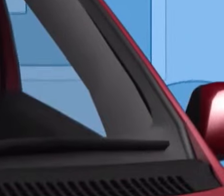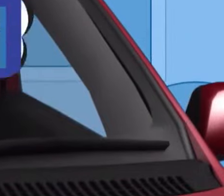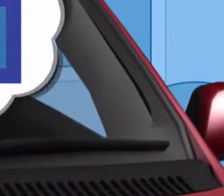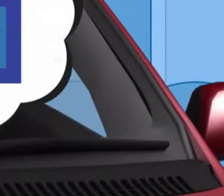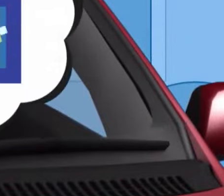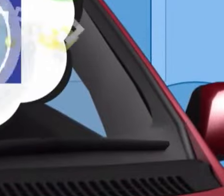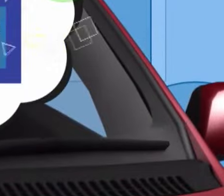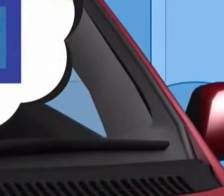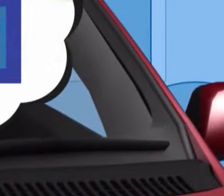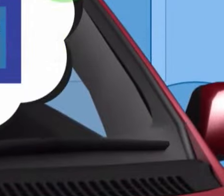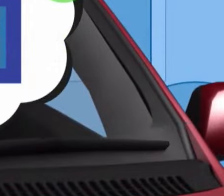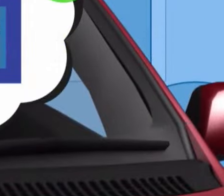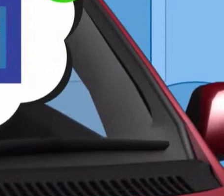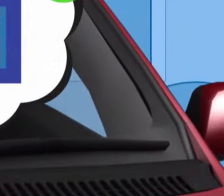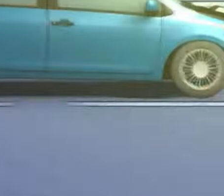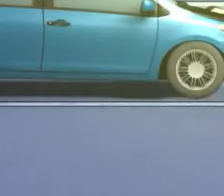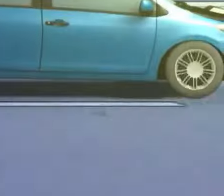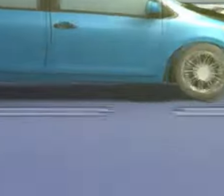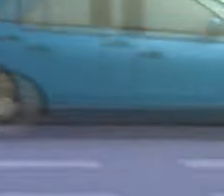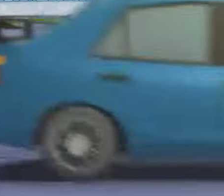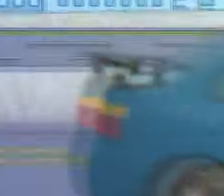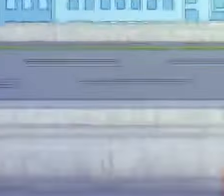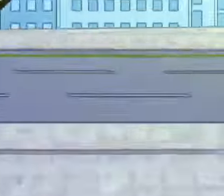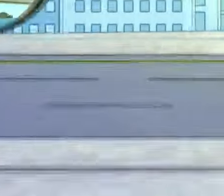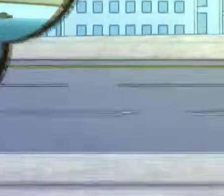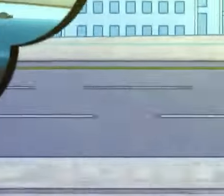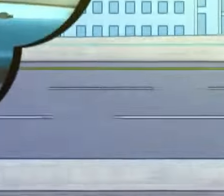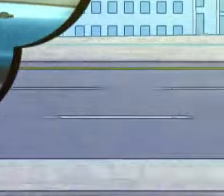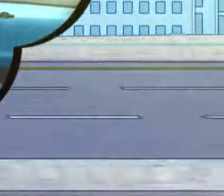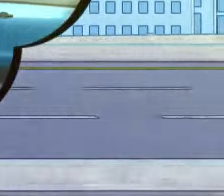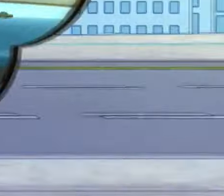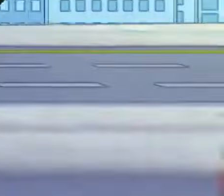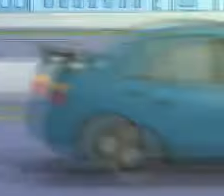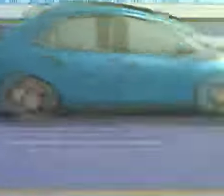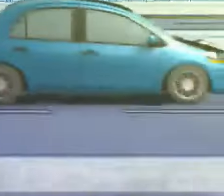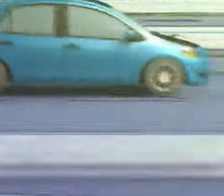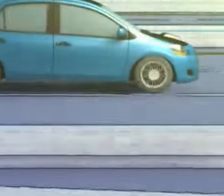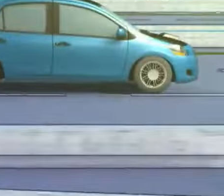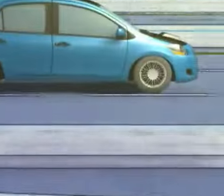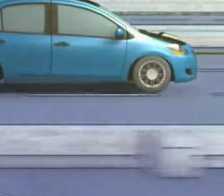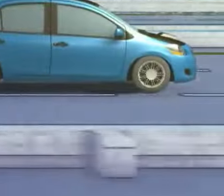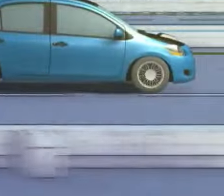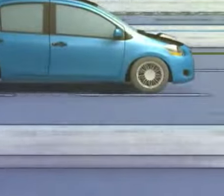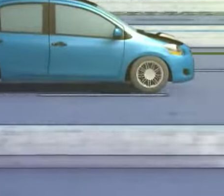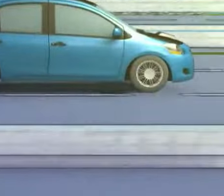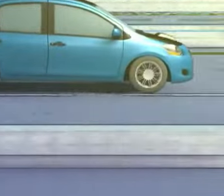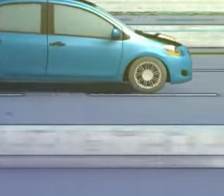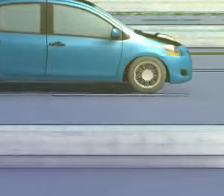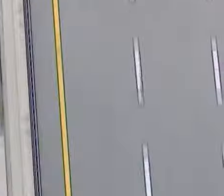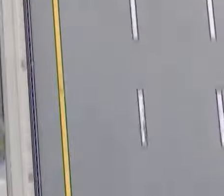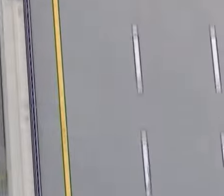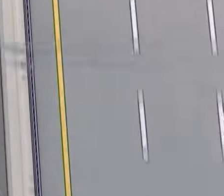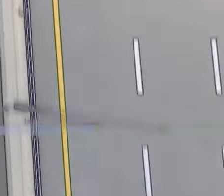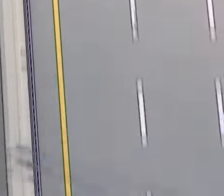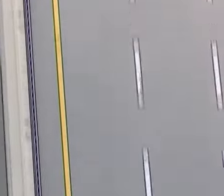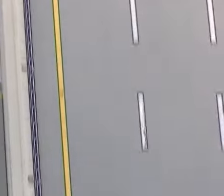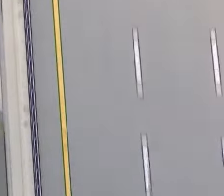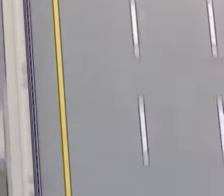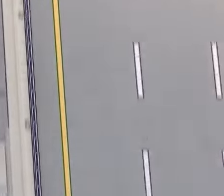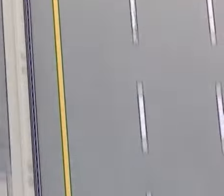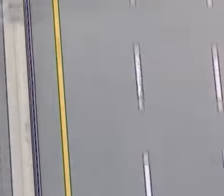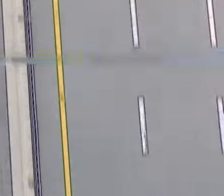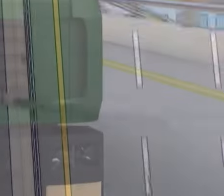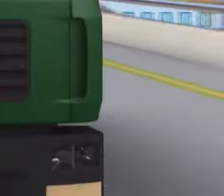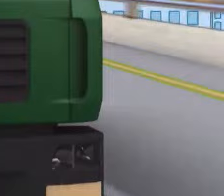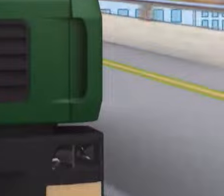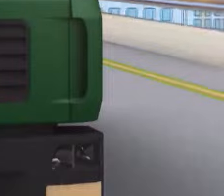memulakan perjalanan, pastikan dokumen perjalanan anda lengkap. Kekalkan jarak sekurang-kurangnya 10 meter dari kenderaan depan. Jika anda ingin